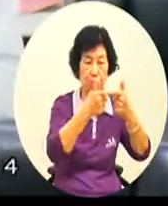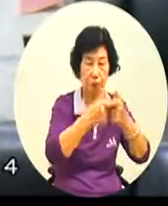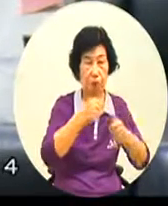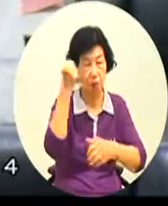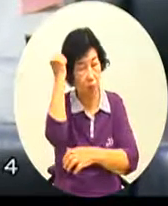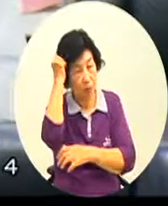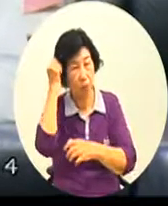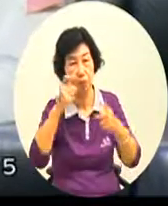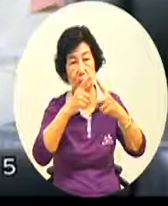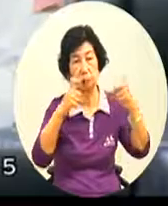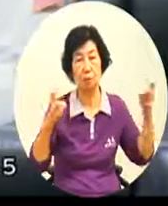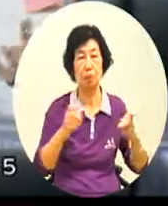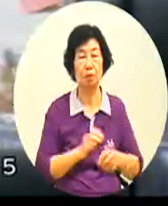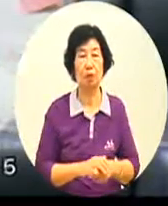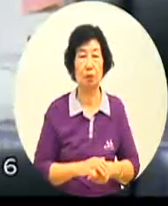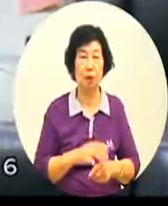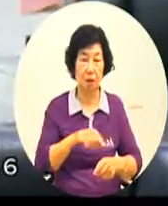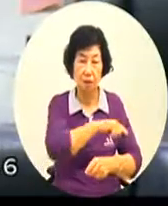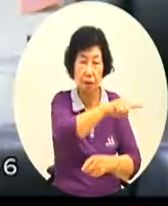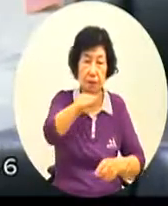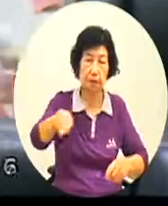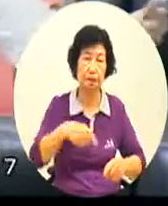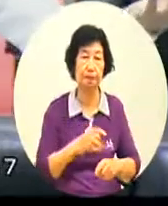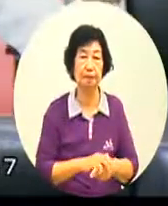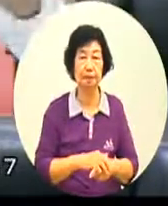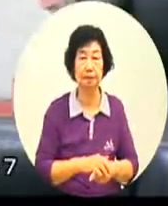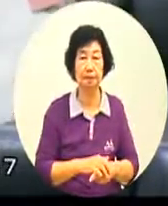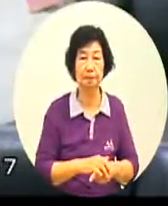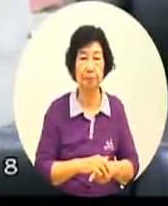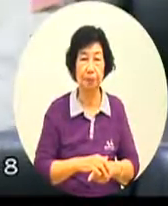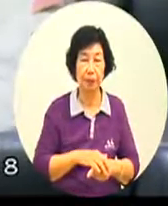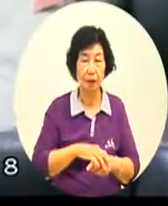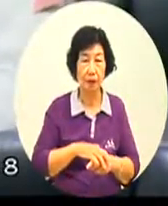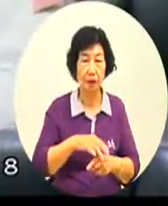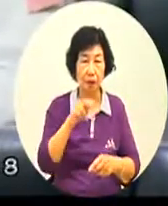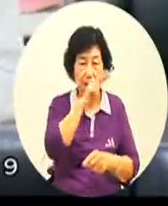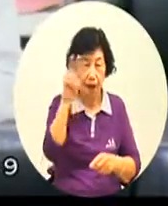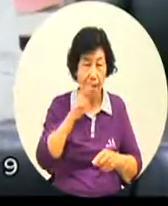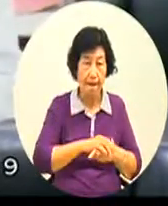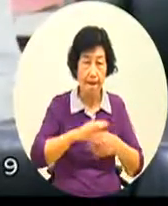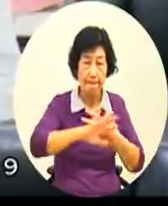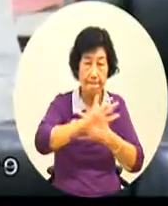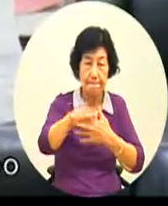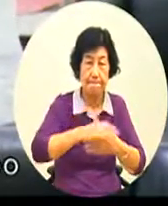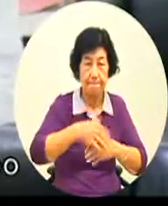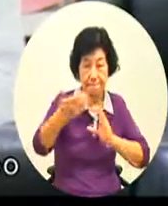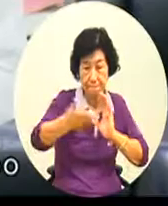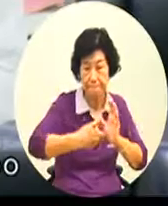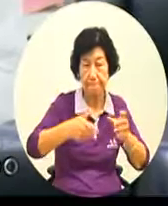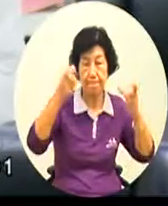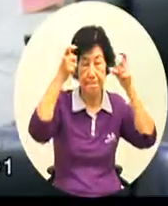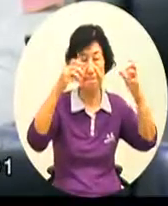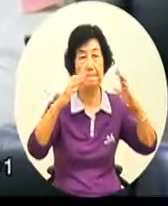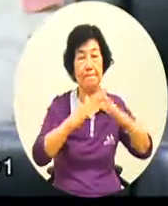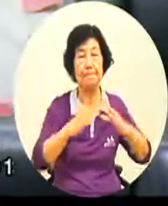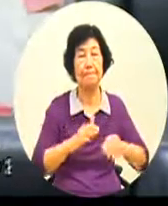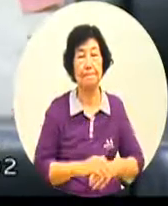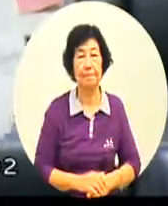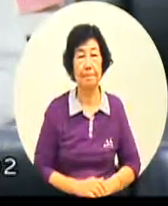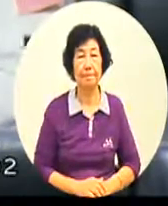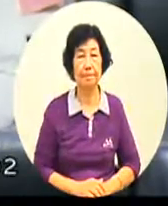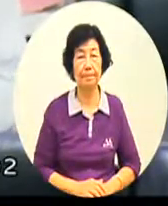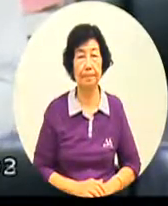讲，我们大家都很乐意看到别的地方都来移到我们高雄市嘛。 是。 啊，但相对大家应该